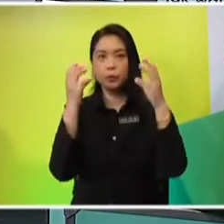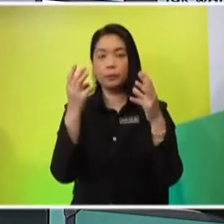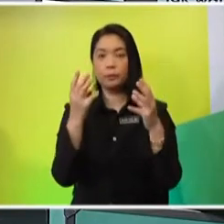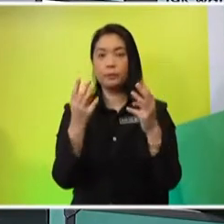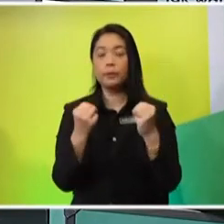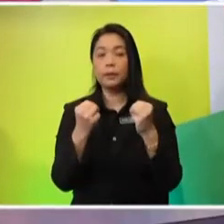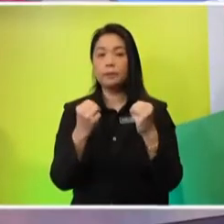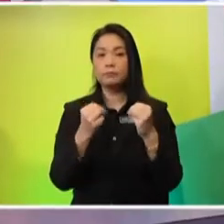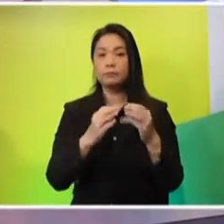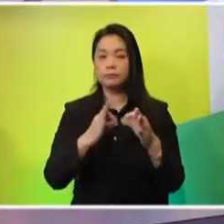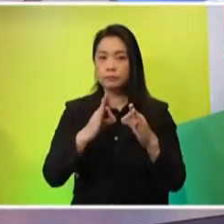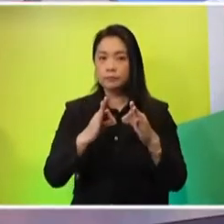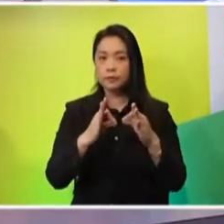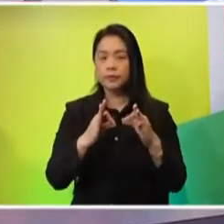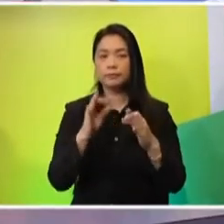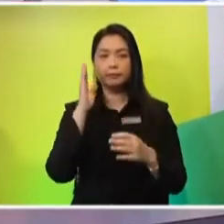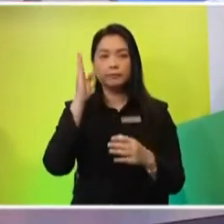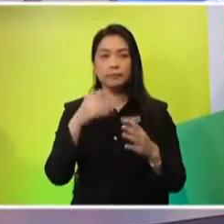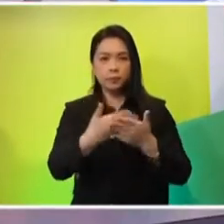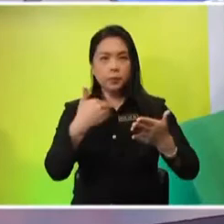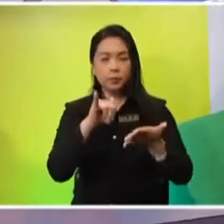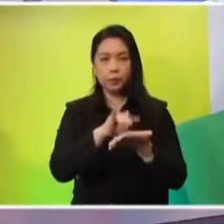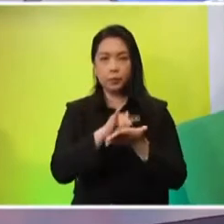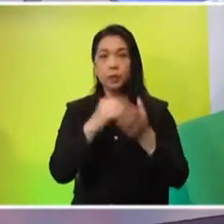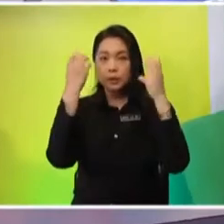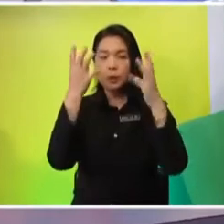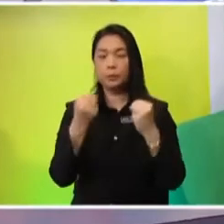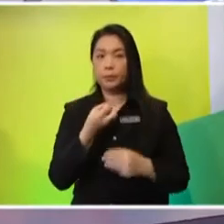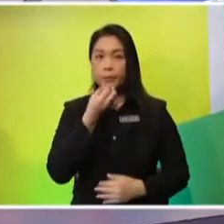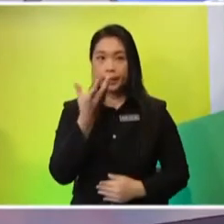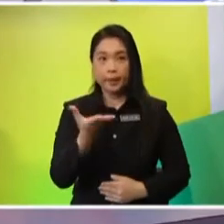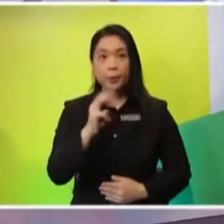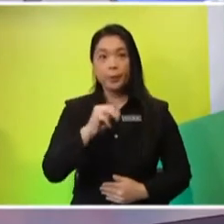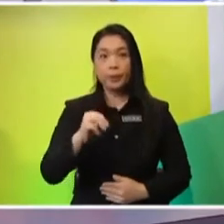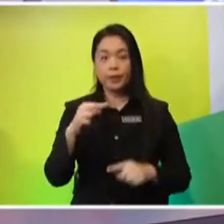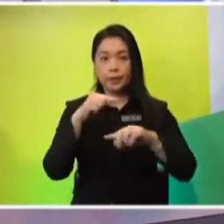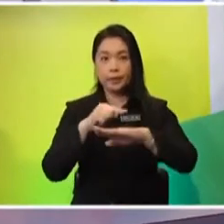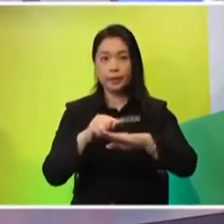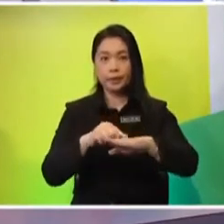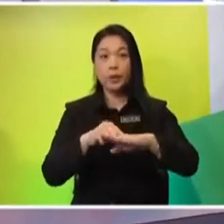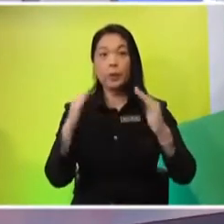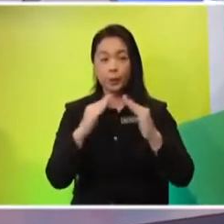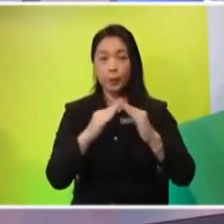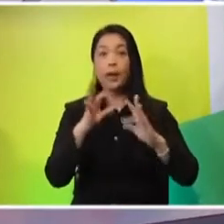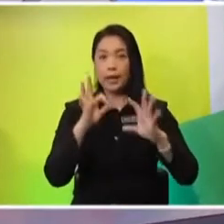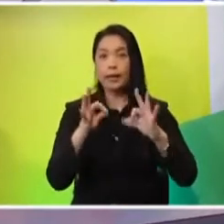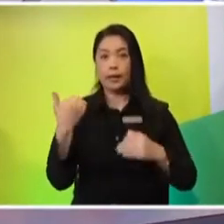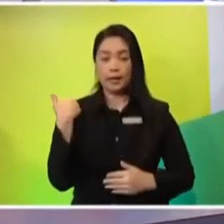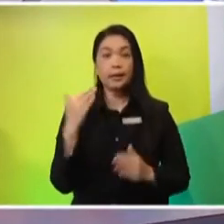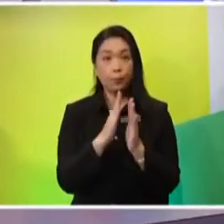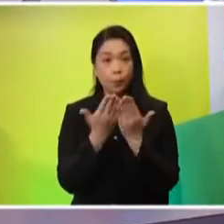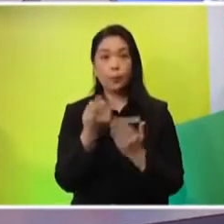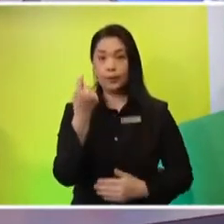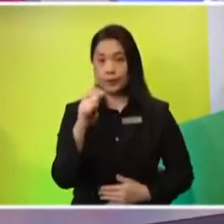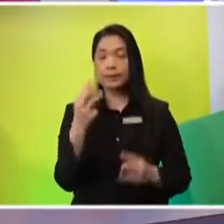itu pecahan. Sebelum itu, Cikgu nak bagi tahu murid-murid yang di rumah, jika ada buku teks